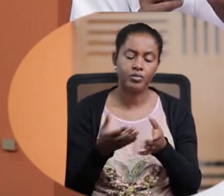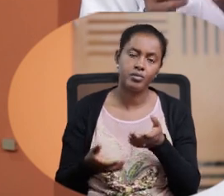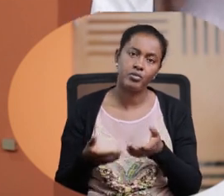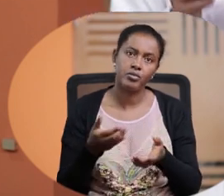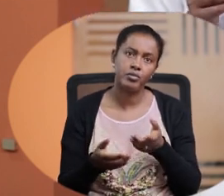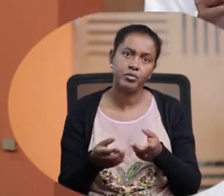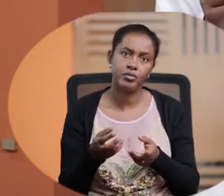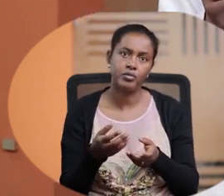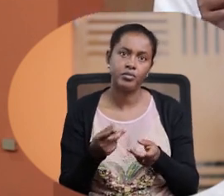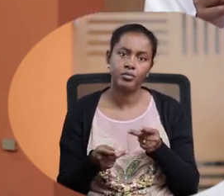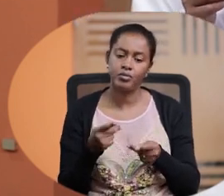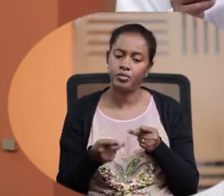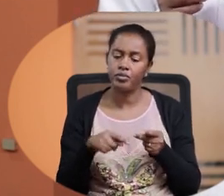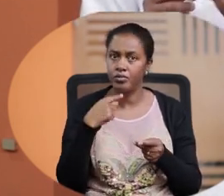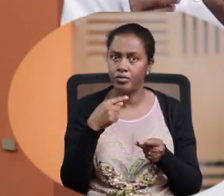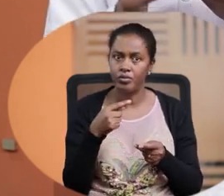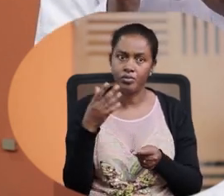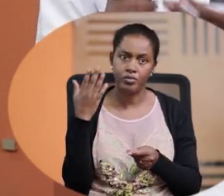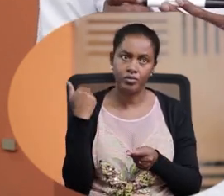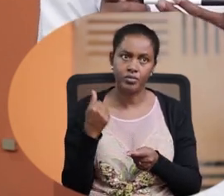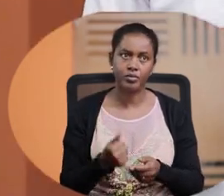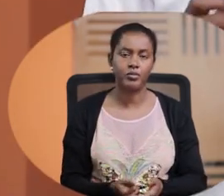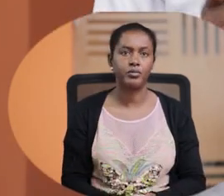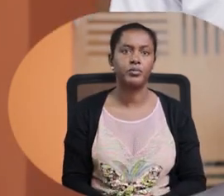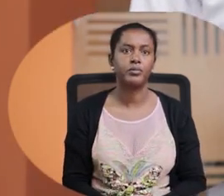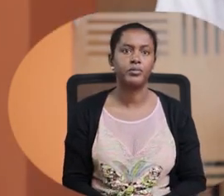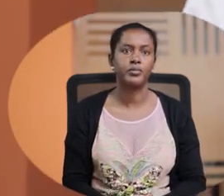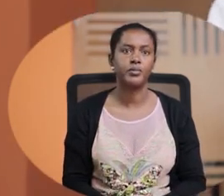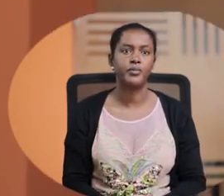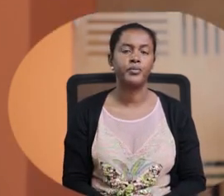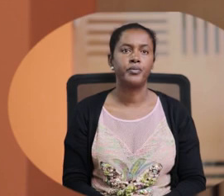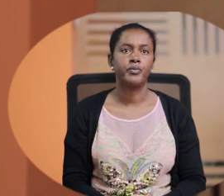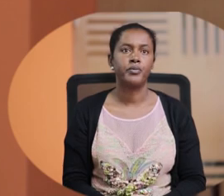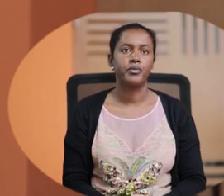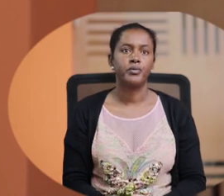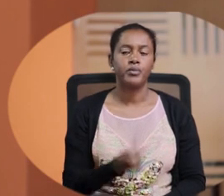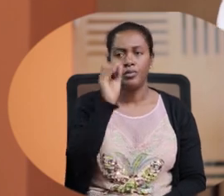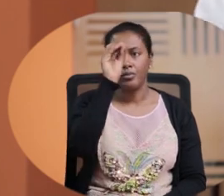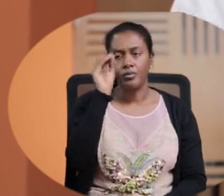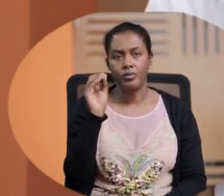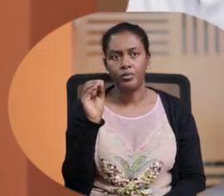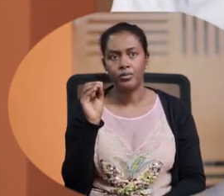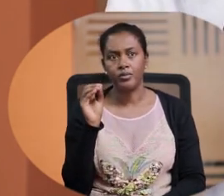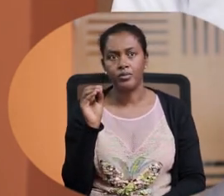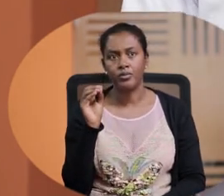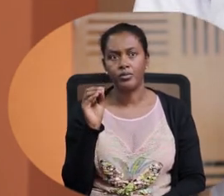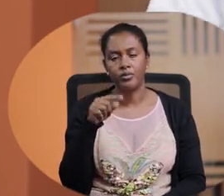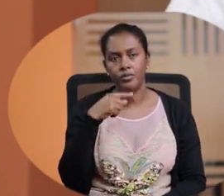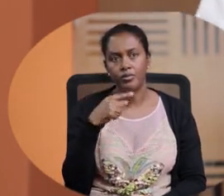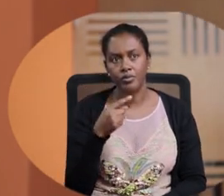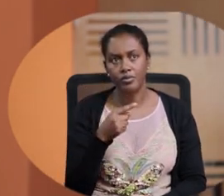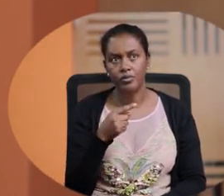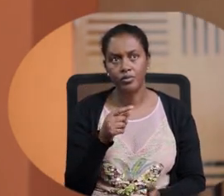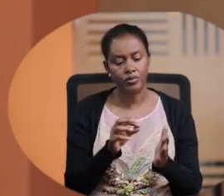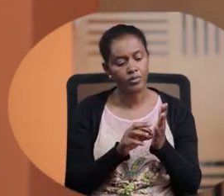akka jennu barnoota keenya boqonnaa 3ffaa keessattiin ilaalleerra akkasumas dhibbarraa kan jedhu. Dhibbarraa jechuun immoo hundee kenname